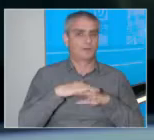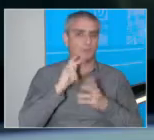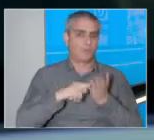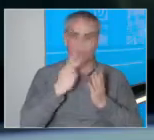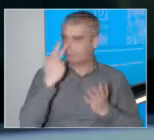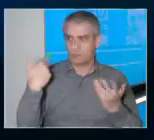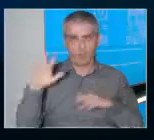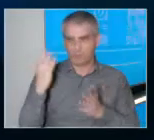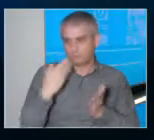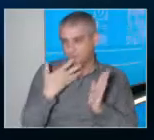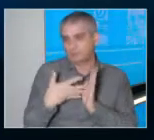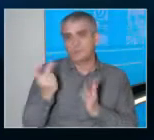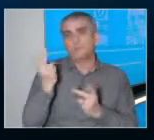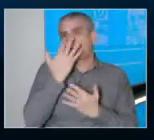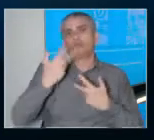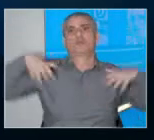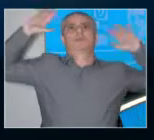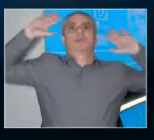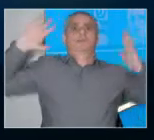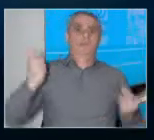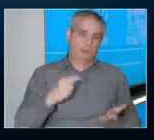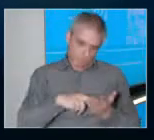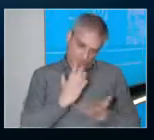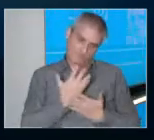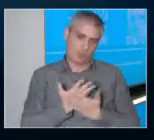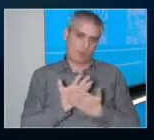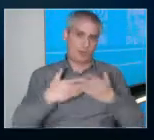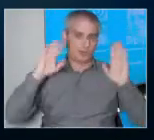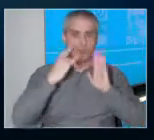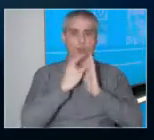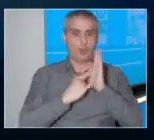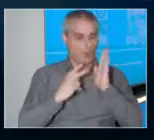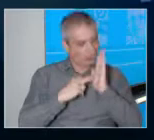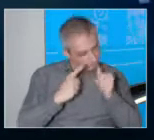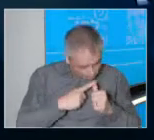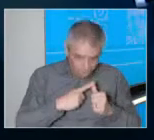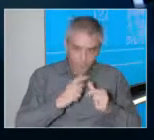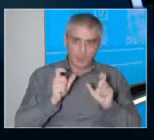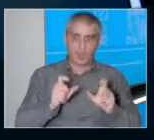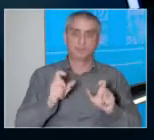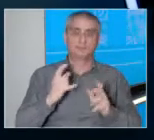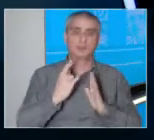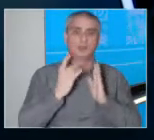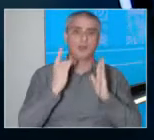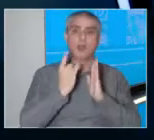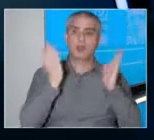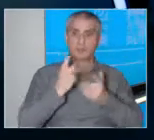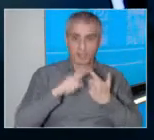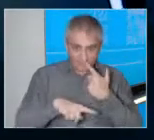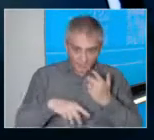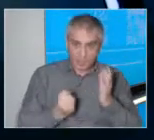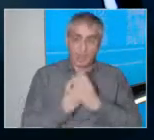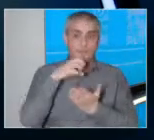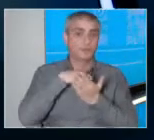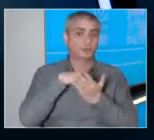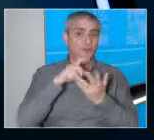על הסקרים. ודאי שהיא תיקנה. עכשיו, למה אני אומר את זה? מכאן שהיא כבר הוכיחה, היא נכנעה בחוק החשמל, והיא נכנעה בעצירת הנתיבות בנגב, והיא נכנעה בהקמת